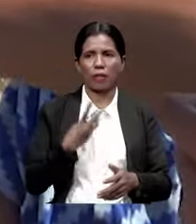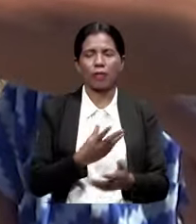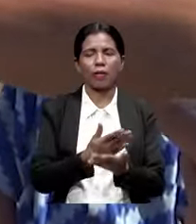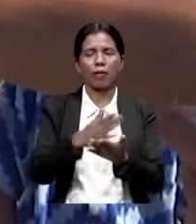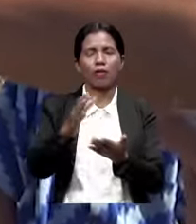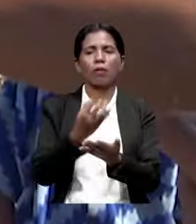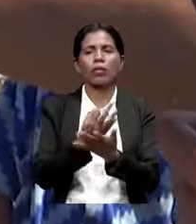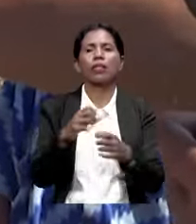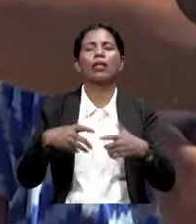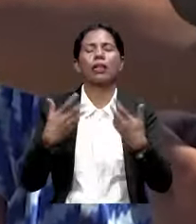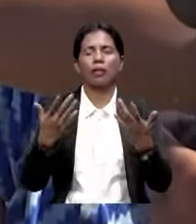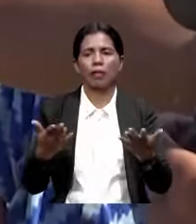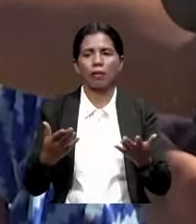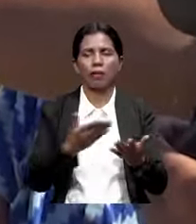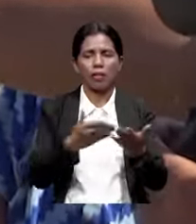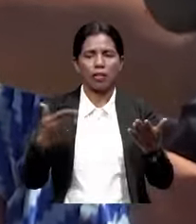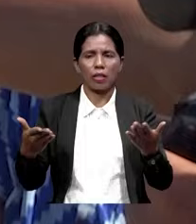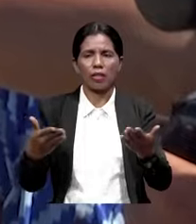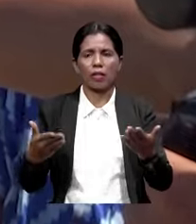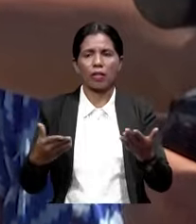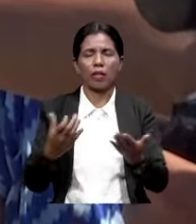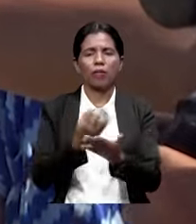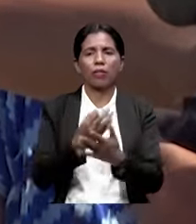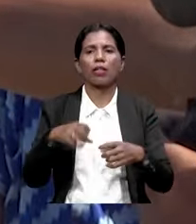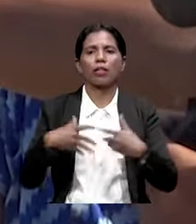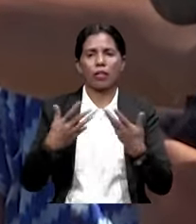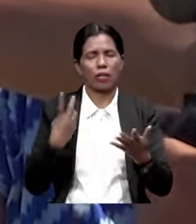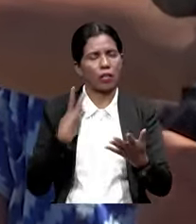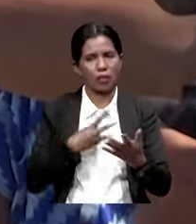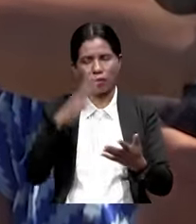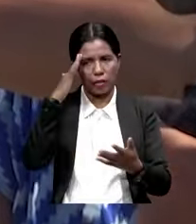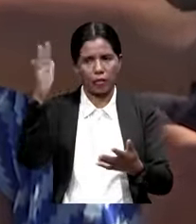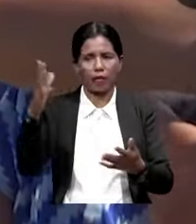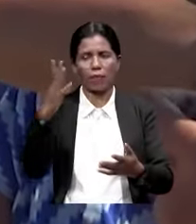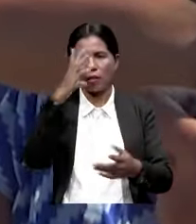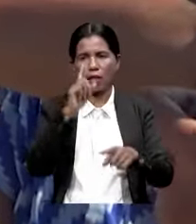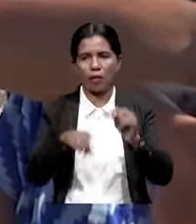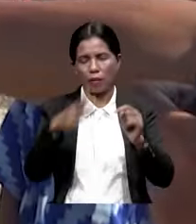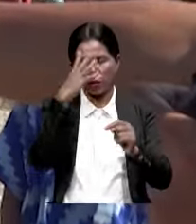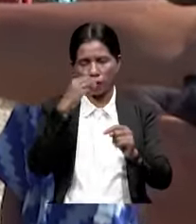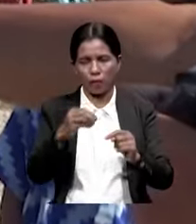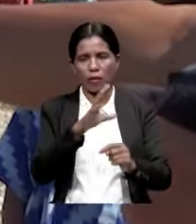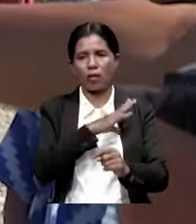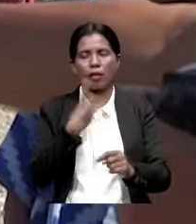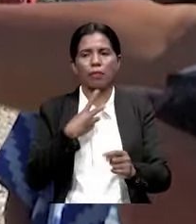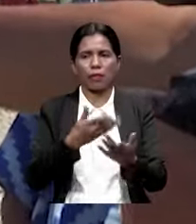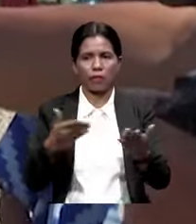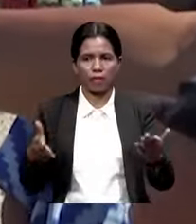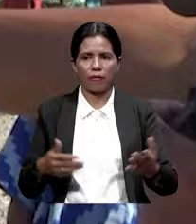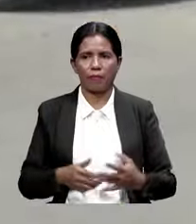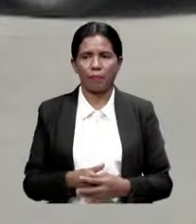matama. Ami nesesan hatama pa geroba kira wasan hira matama. Tapi saya nama amla bele tobi hina nesesan. Ne